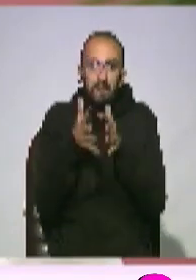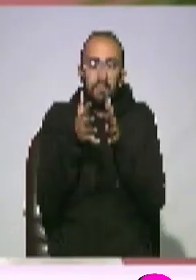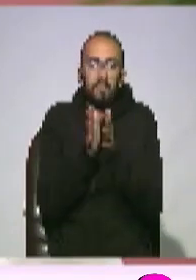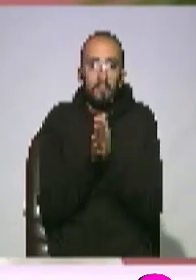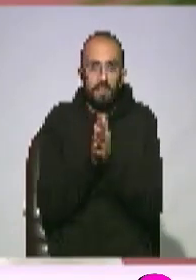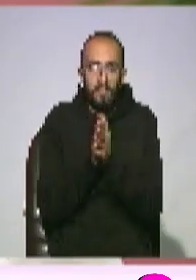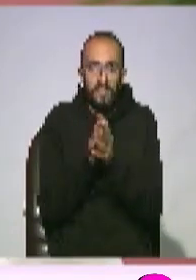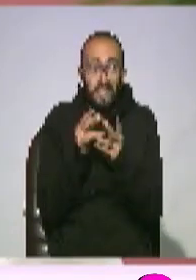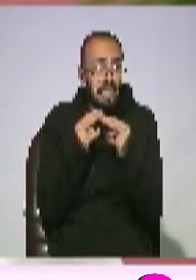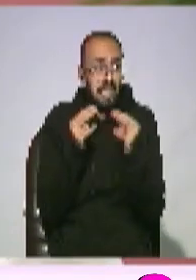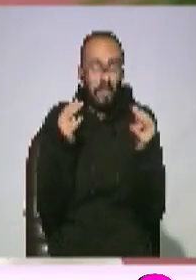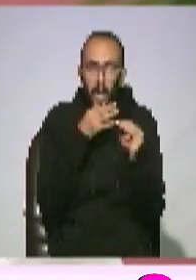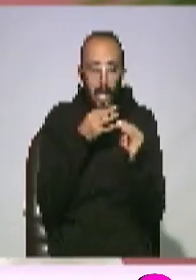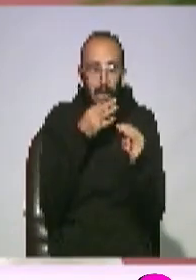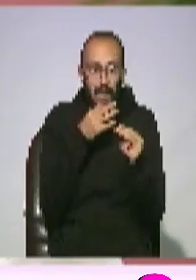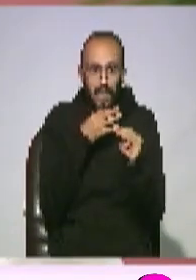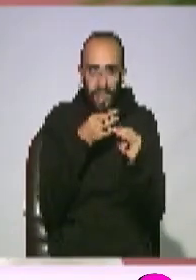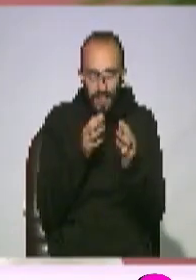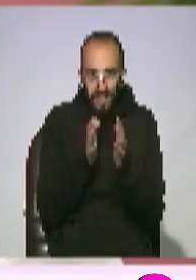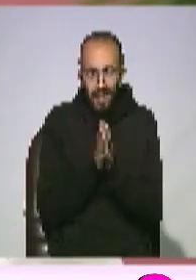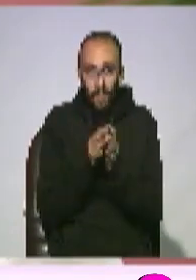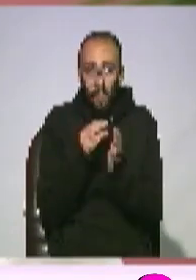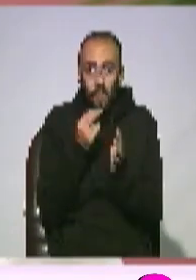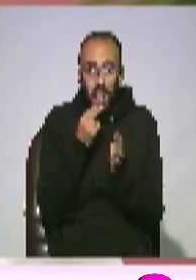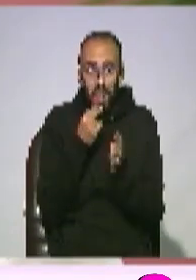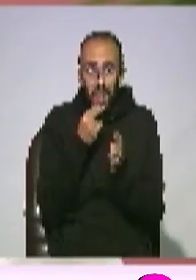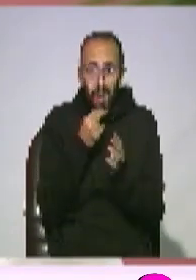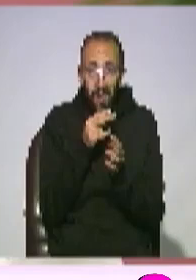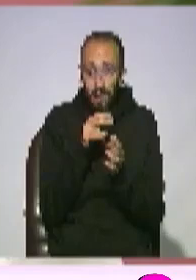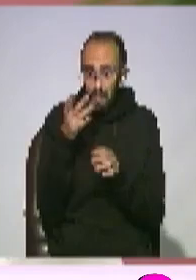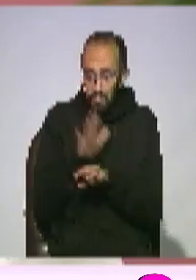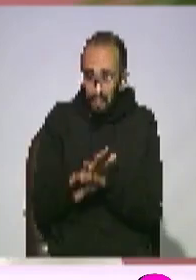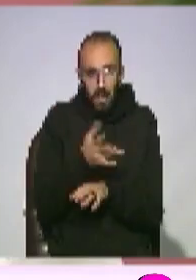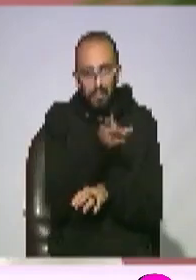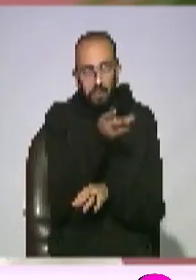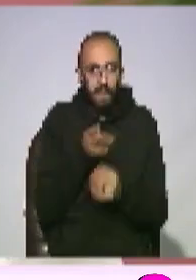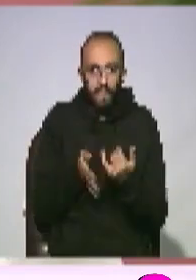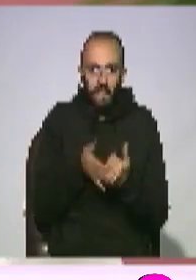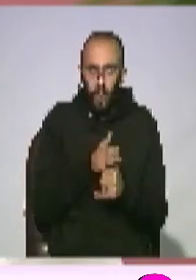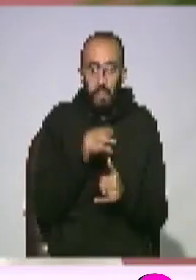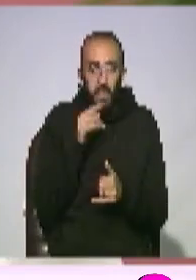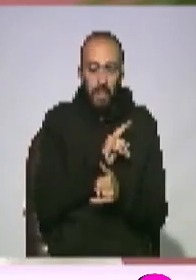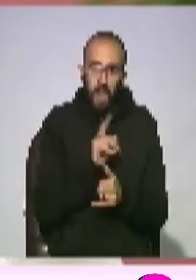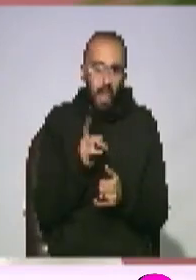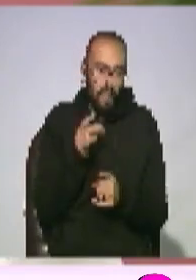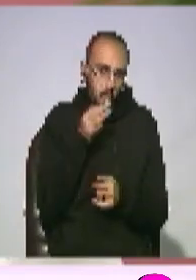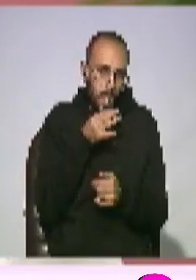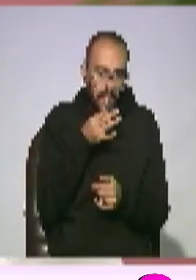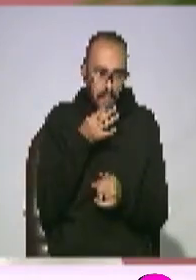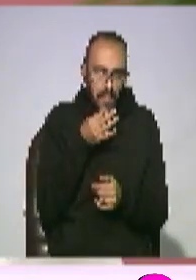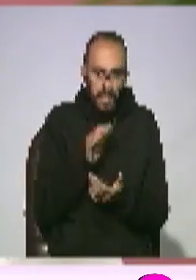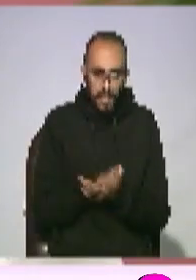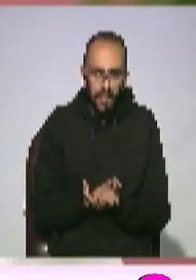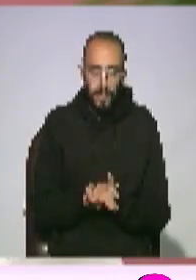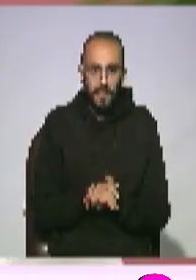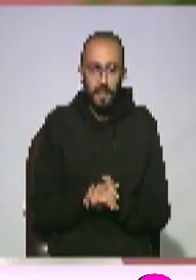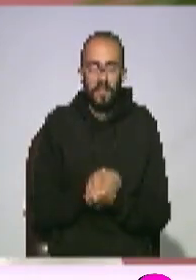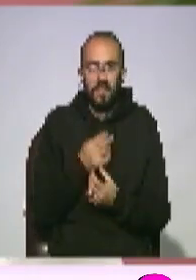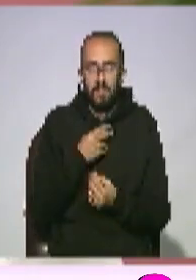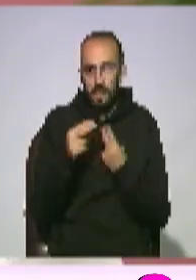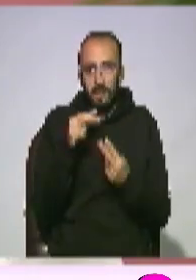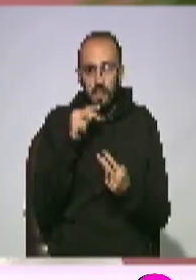دي ما بتعتبرش احصاء. لكن احنا عندنا احصاء رسمي للسيدات اللي ربوا اولادهم، وشو بنشوفها طبعا كل سنه